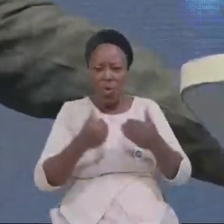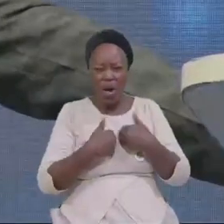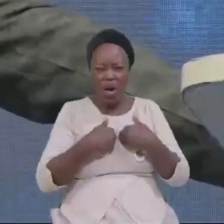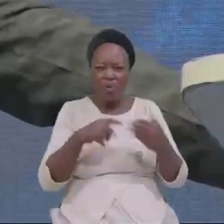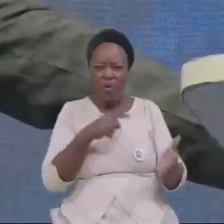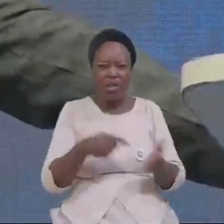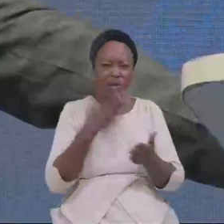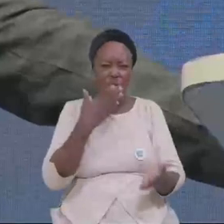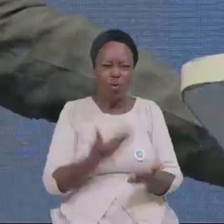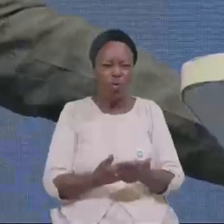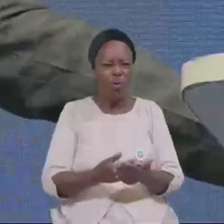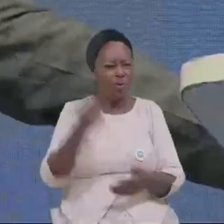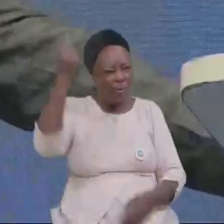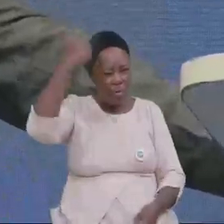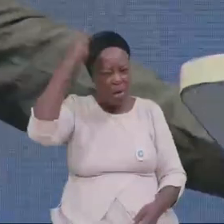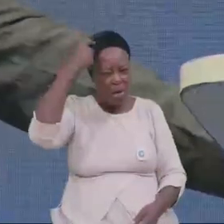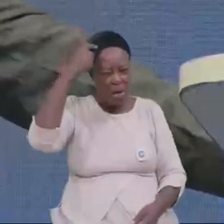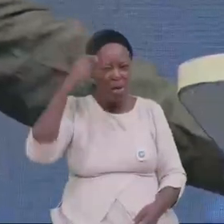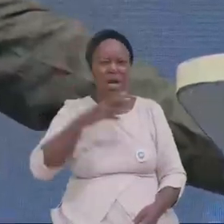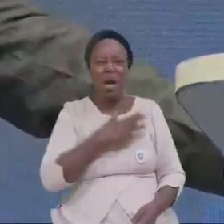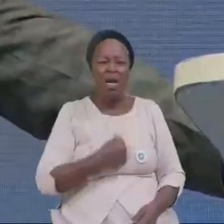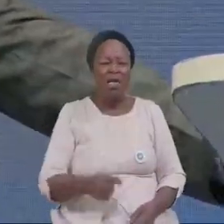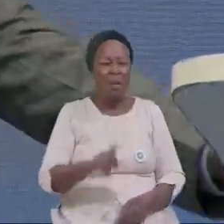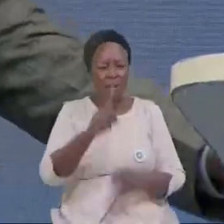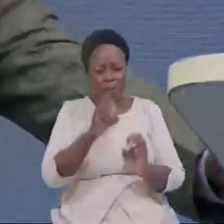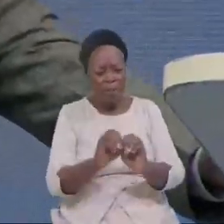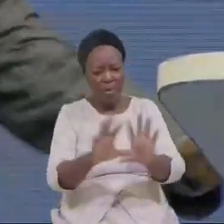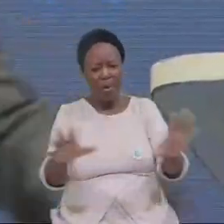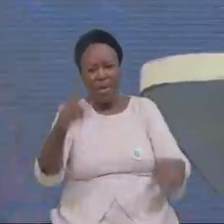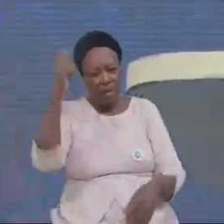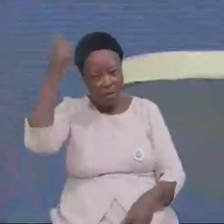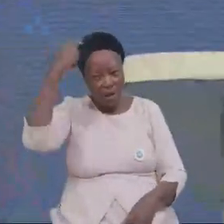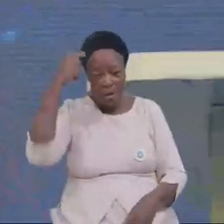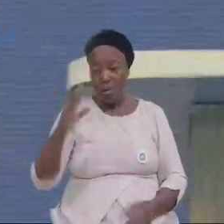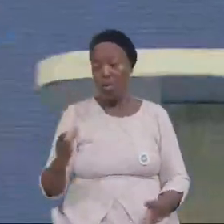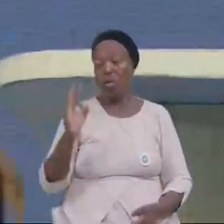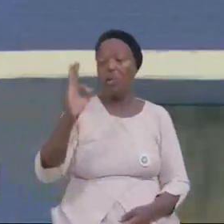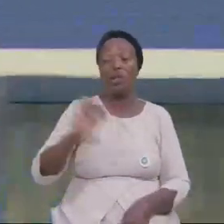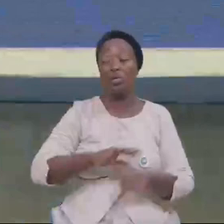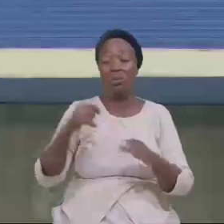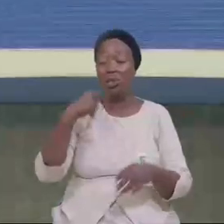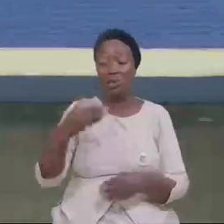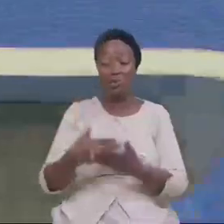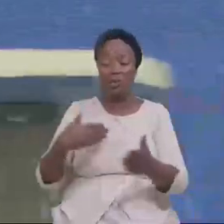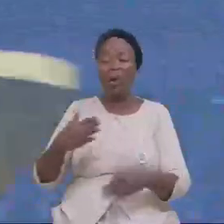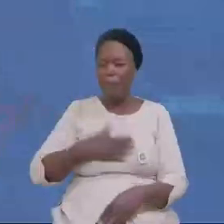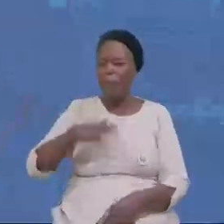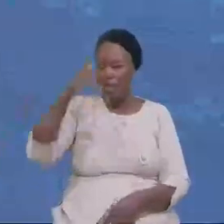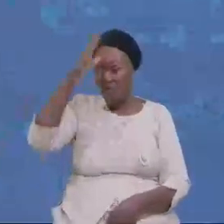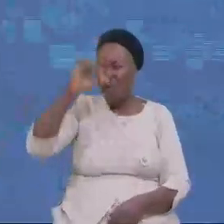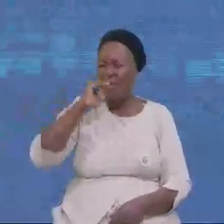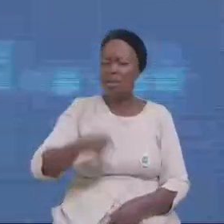Est-ce que tu as un bon cerveau? Un cerveau brillant. Pasteur, je ne t'avais pas dit ça, hein? Mon papa est un